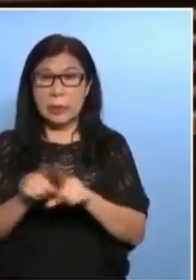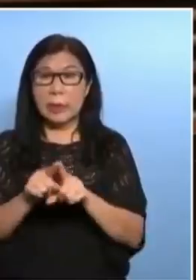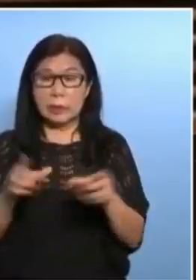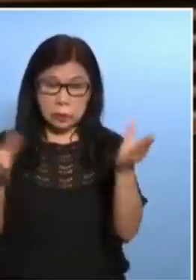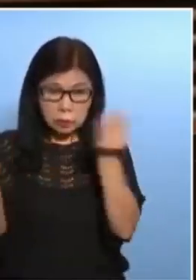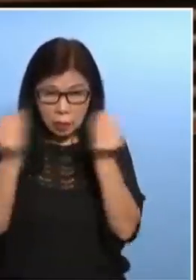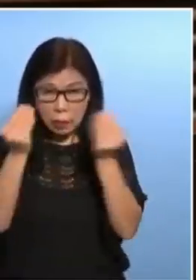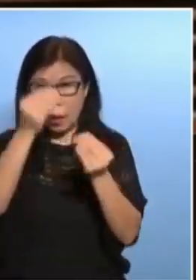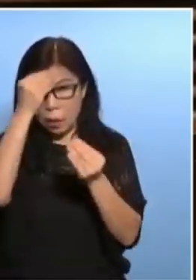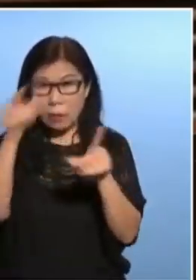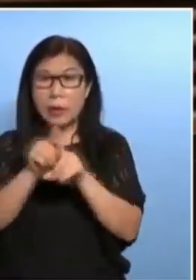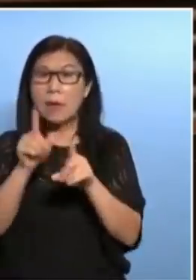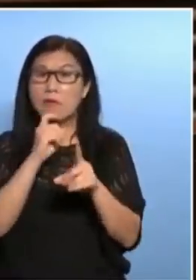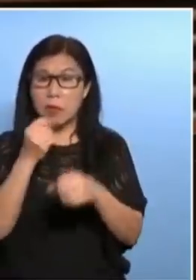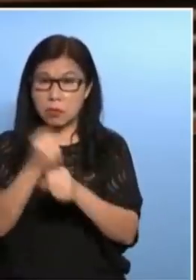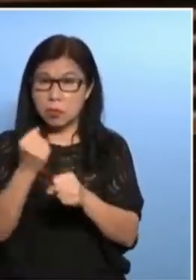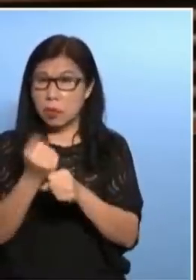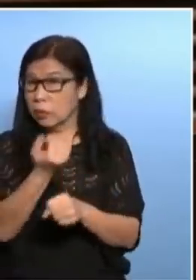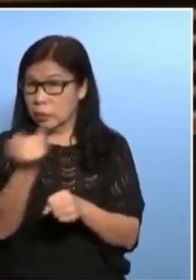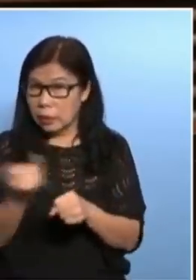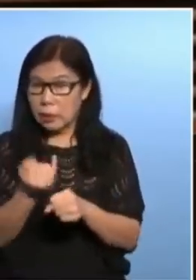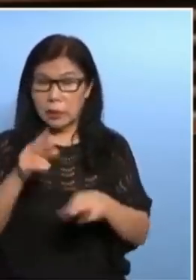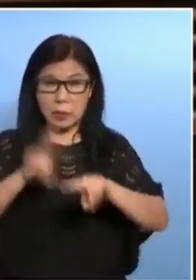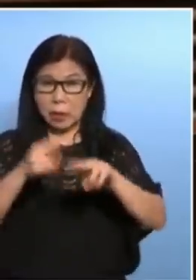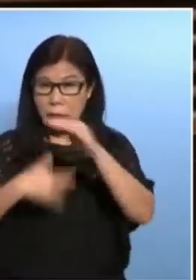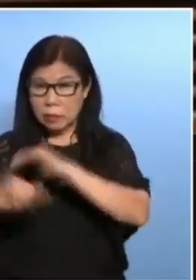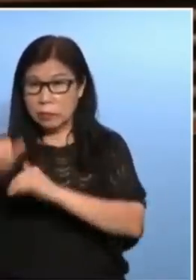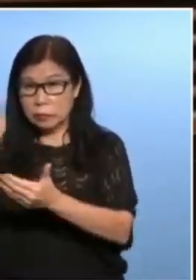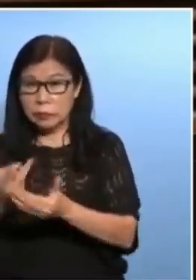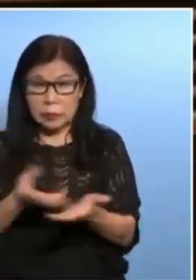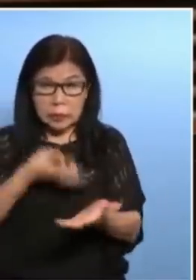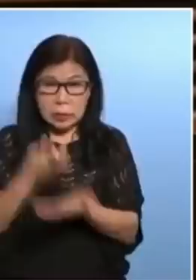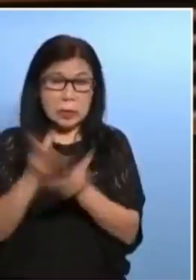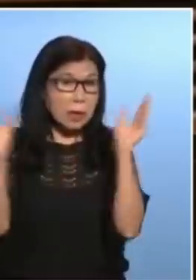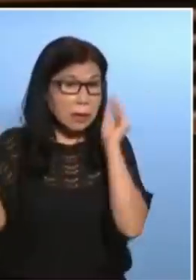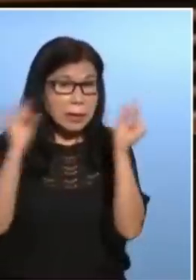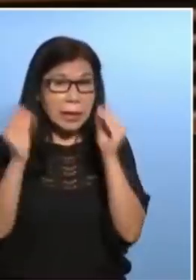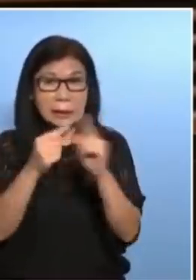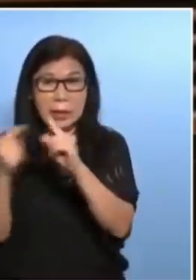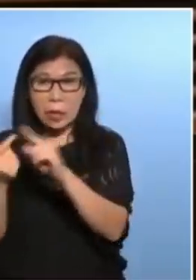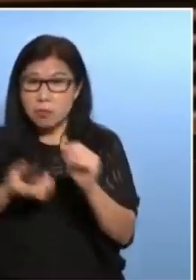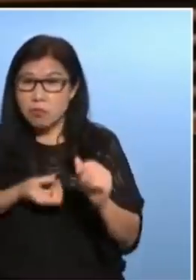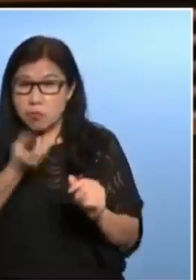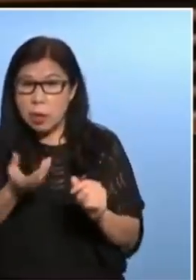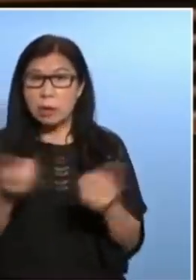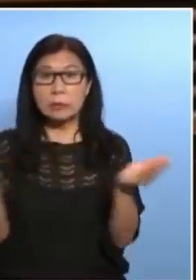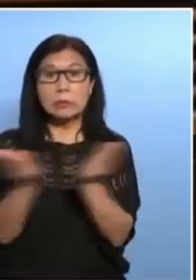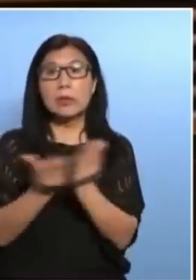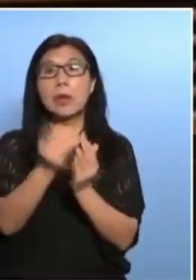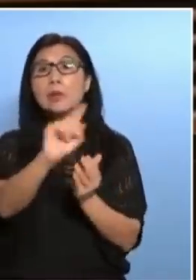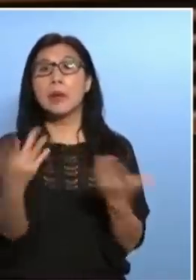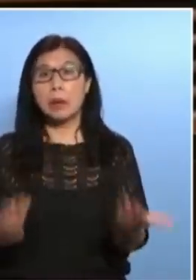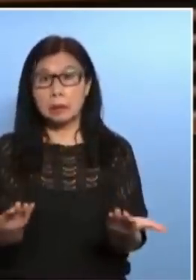了逃犯條例的教訓，而之後會細心聆聽市民的意見，事實是甚麼呢？